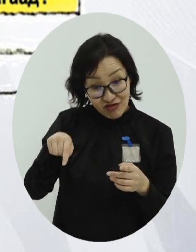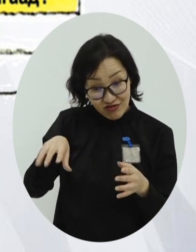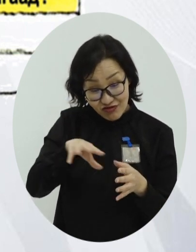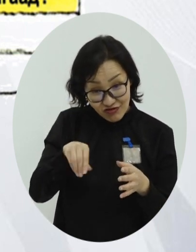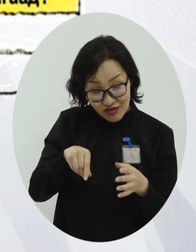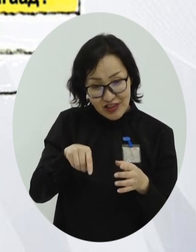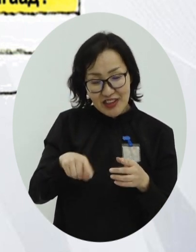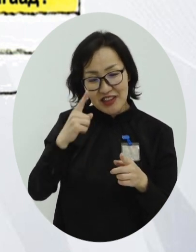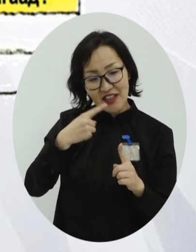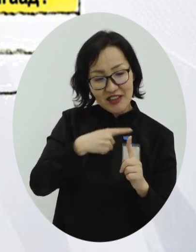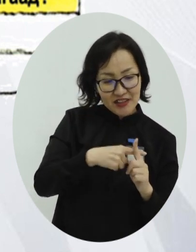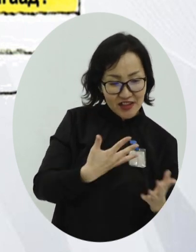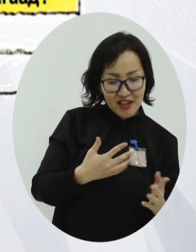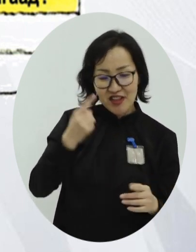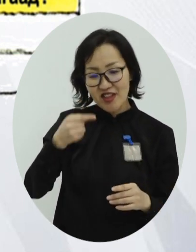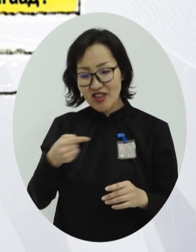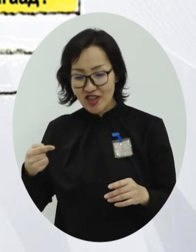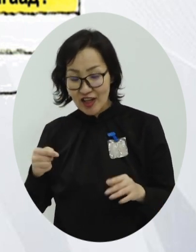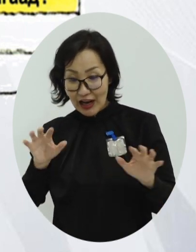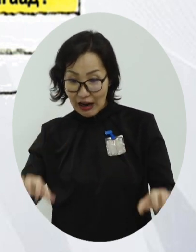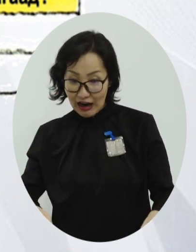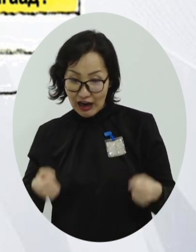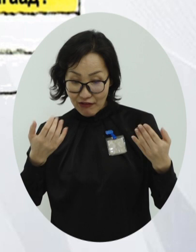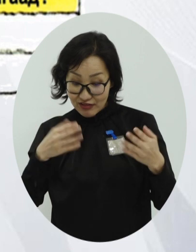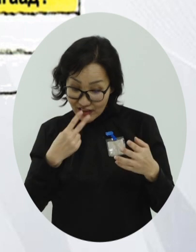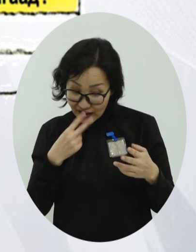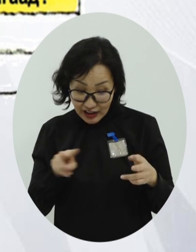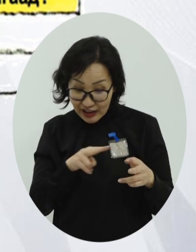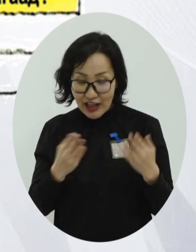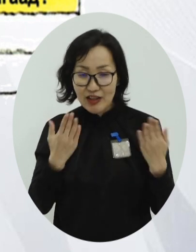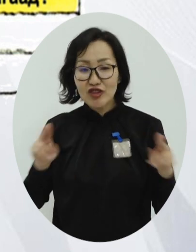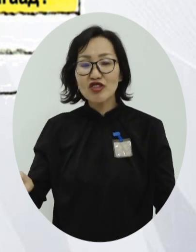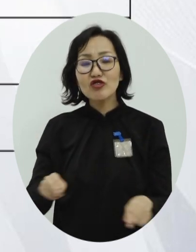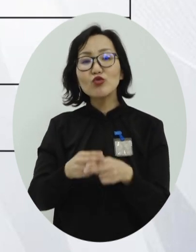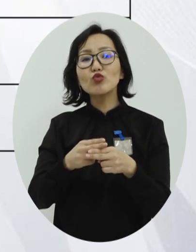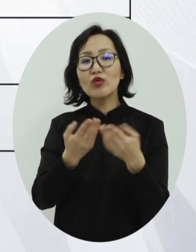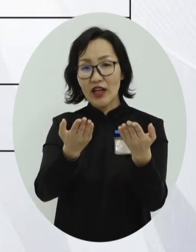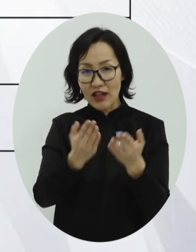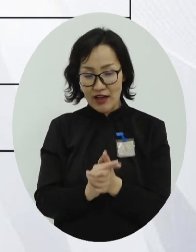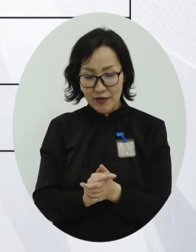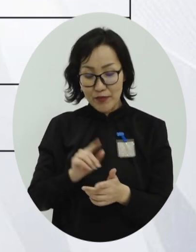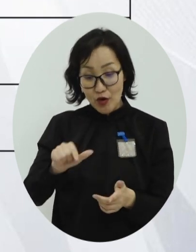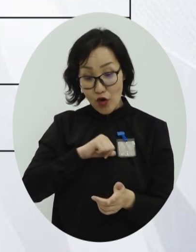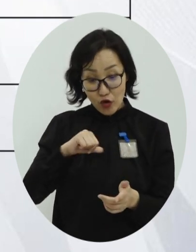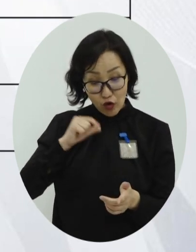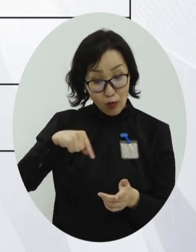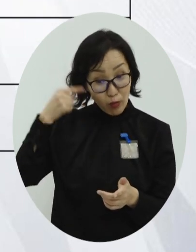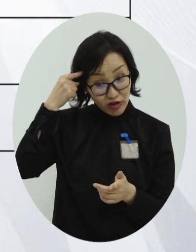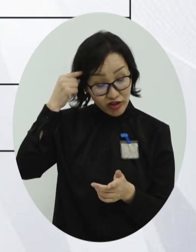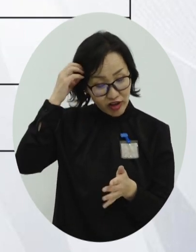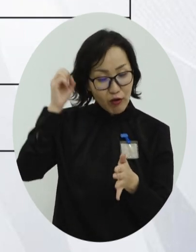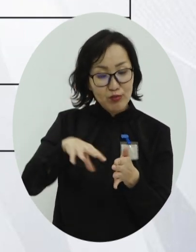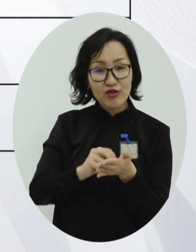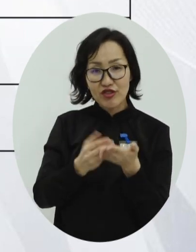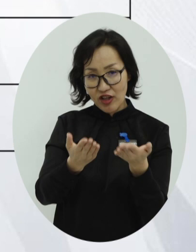хүүхдүүдээ нэг эерэг, нэг сөрөг тохиолдлыг авч шинжилж дүгнээрээ. Дээр хихэд үндслэн өөрийнхөө